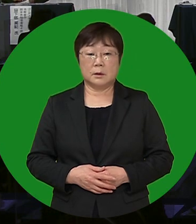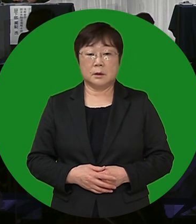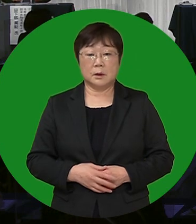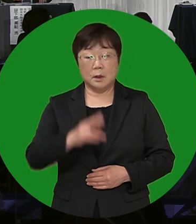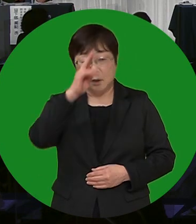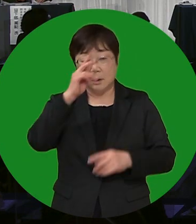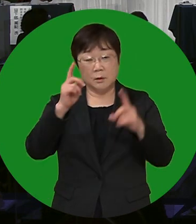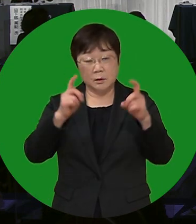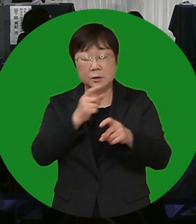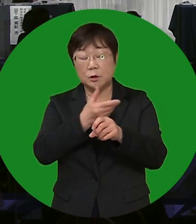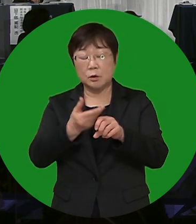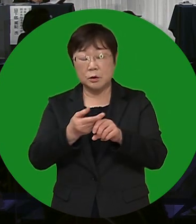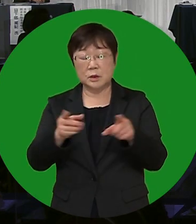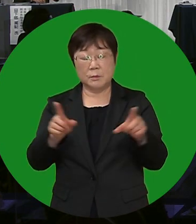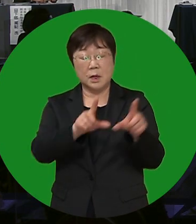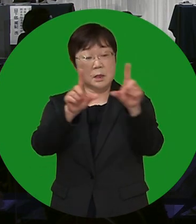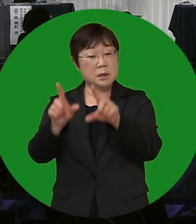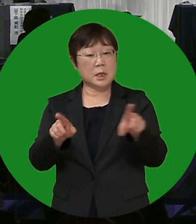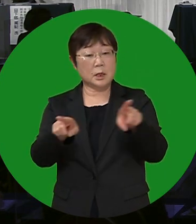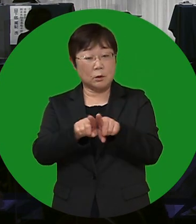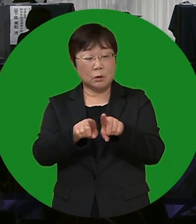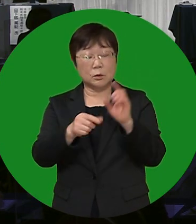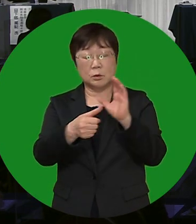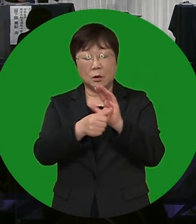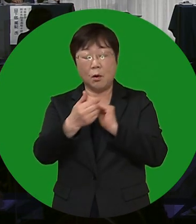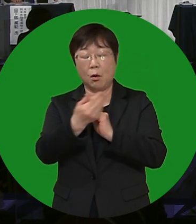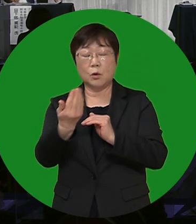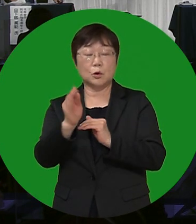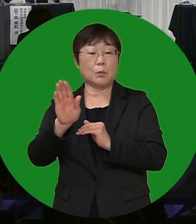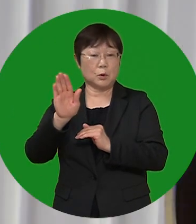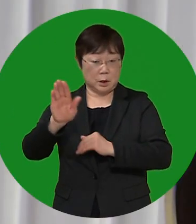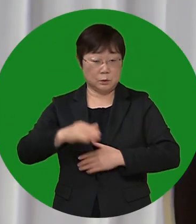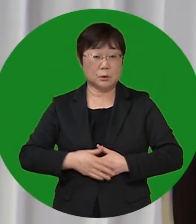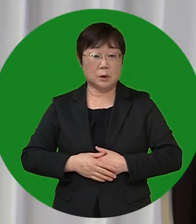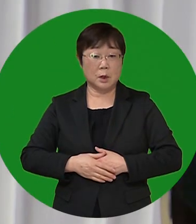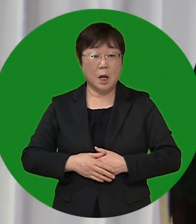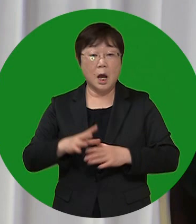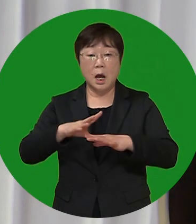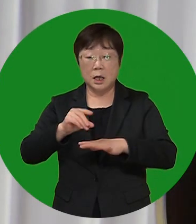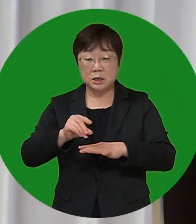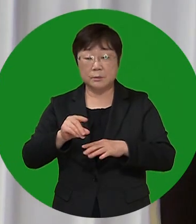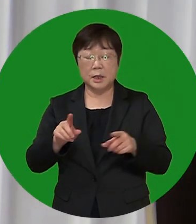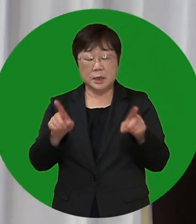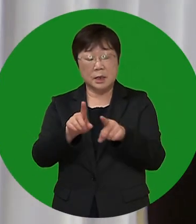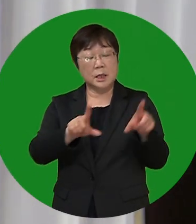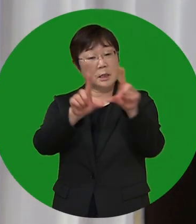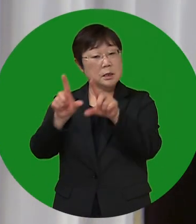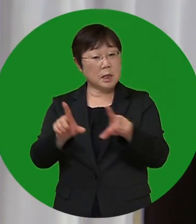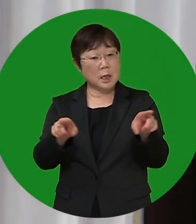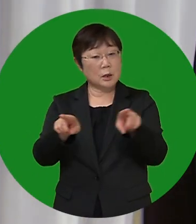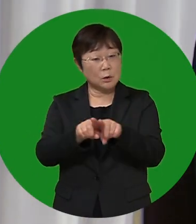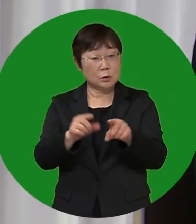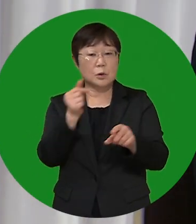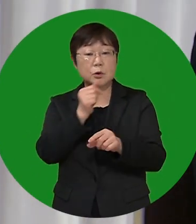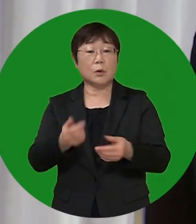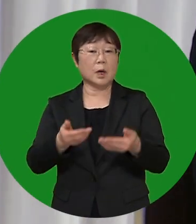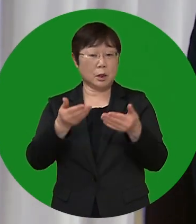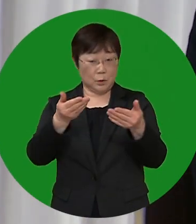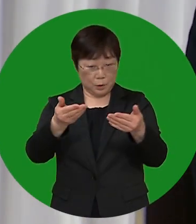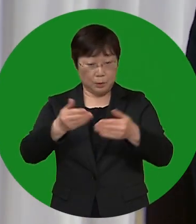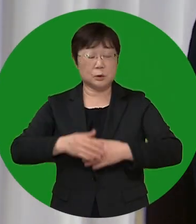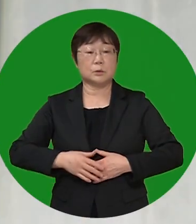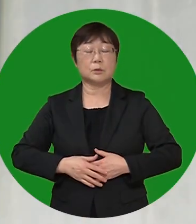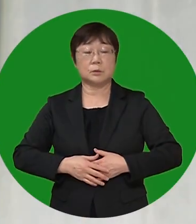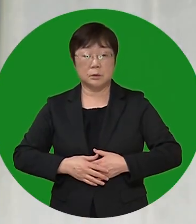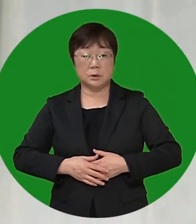みなさんこんにちは特殊な生協の大久保ですえっと始めるですねとくしま生協の紹介を少しさせていただきたいというふうに思い